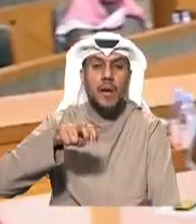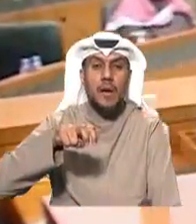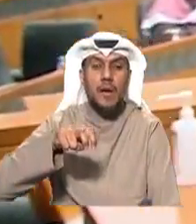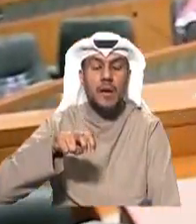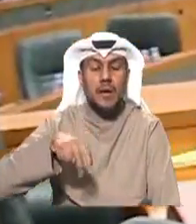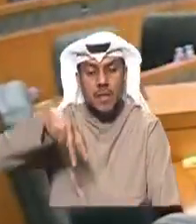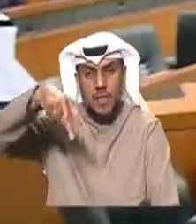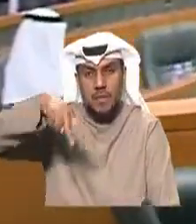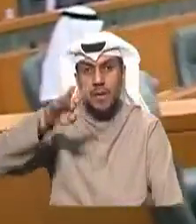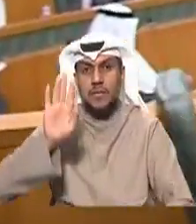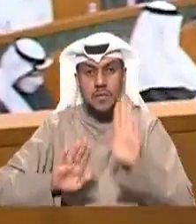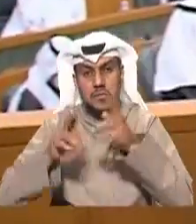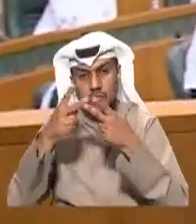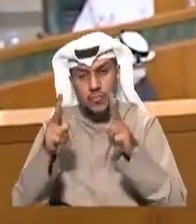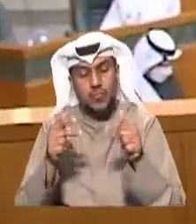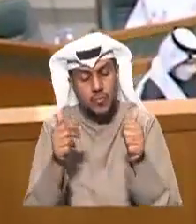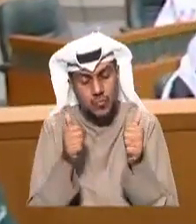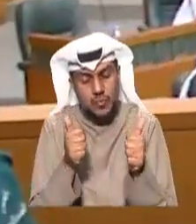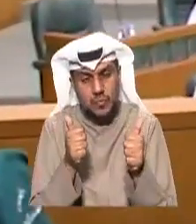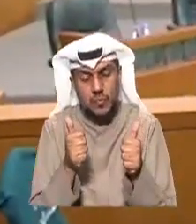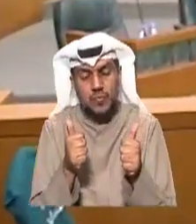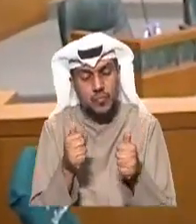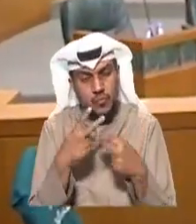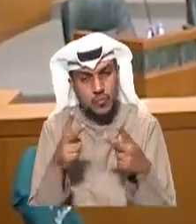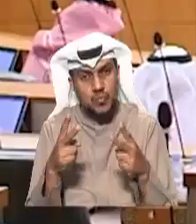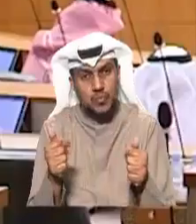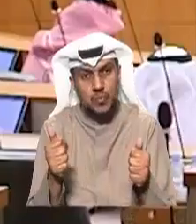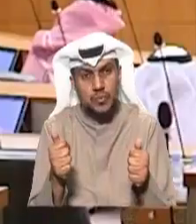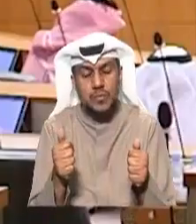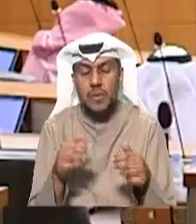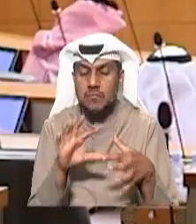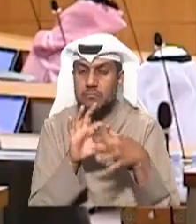من مناقشة الإجراءات والسياسة الحكومية